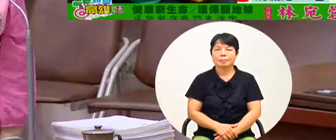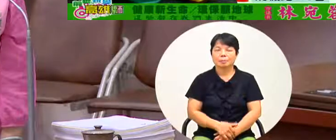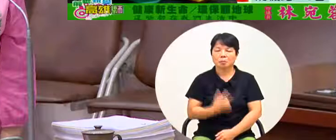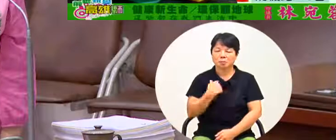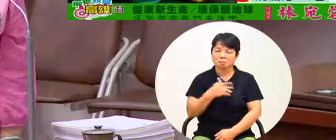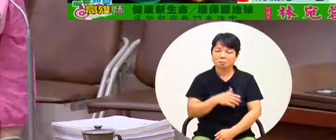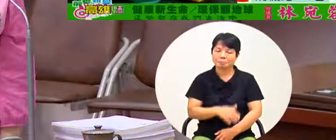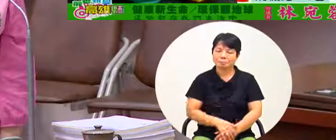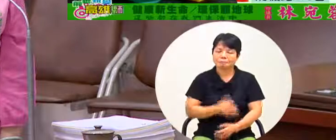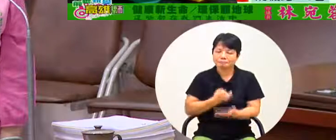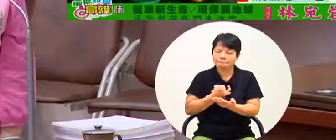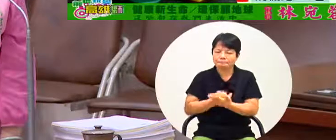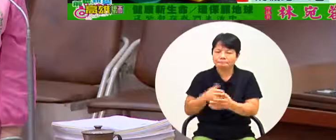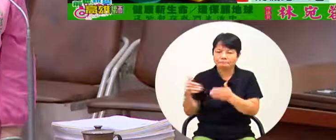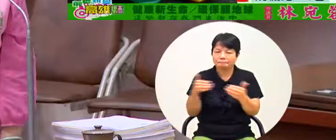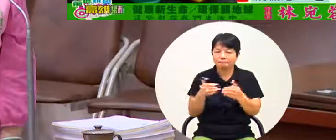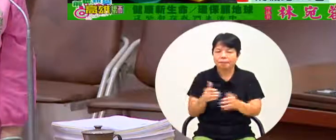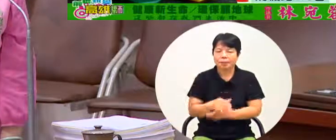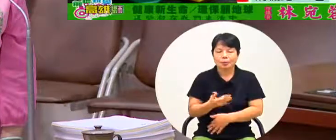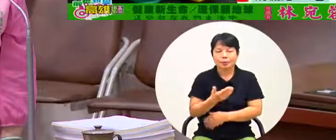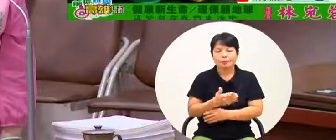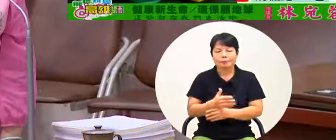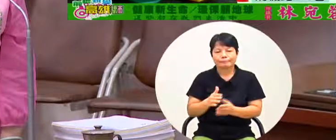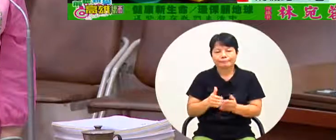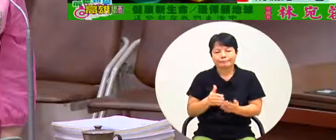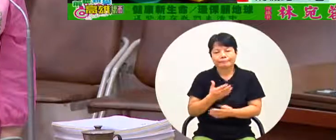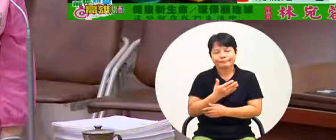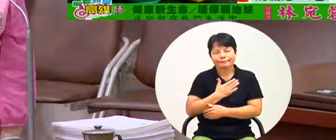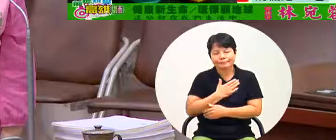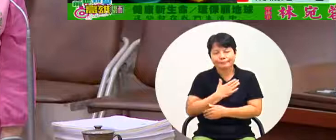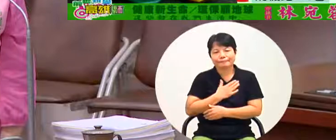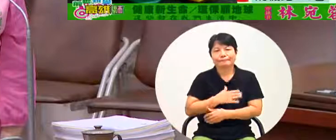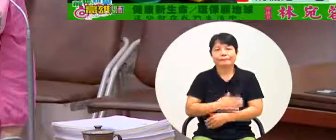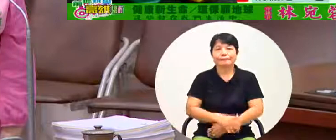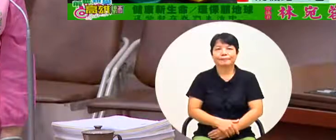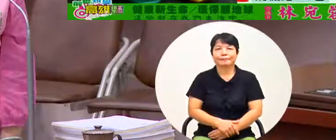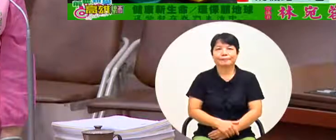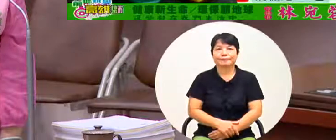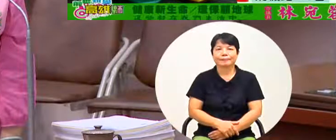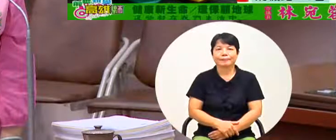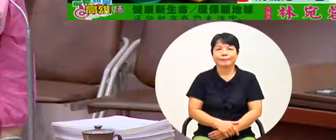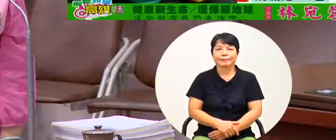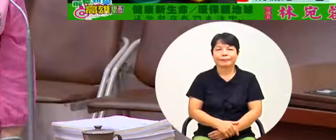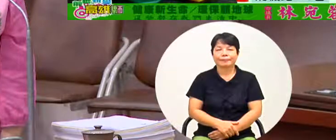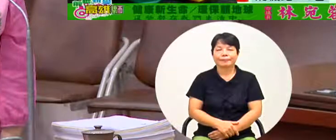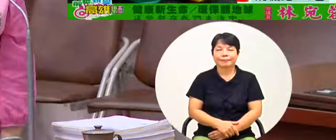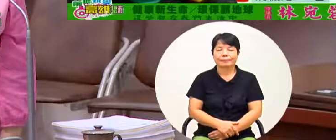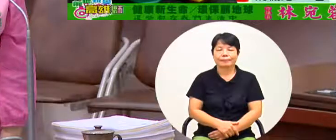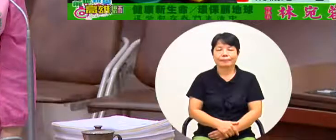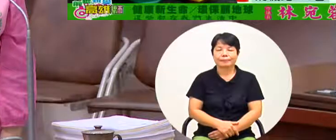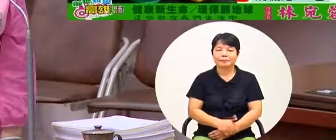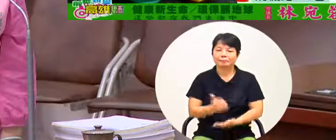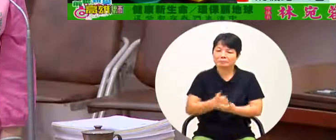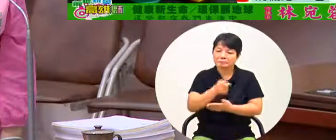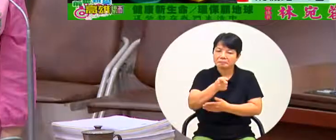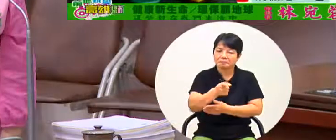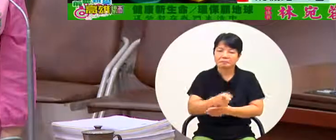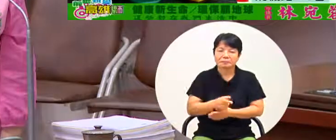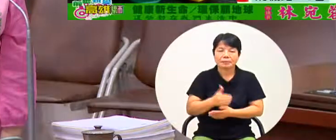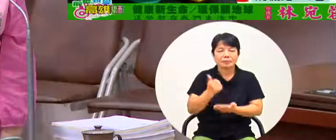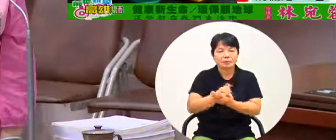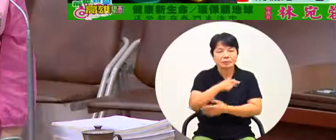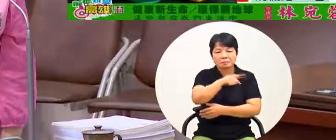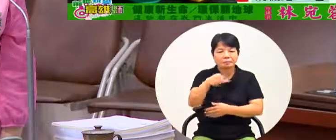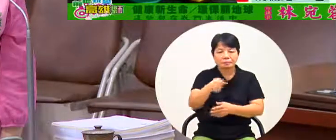忍心呐、啊。啊，但是我还是要请你们来关心一下山东里的儿童。游戏场，你